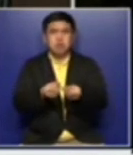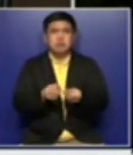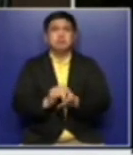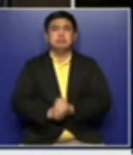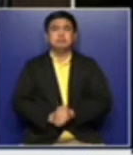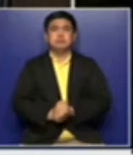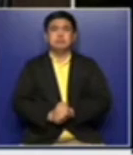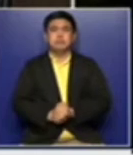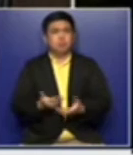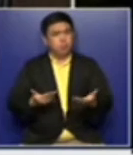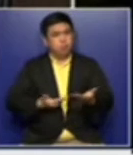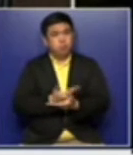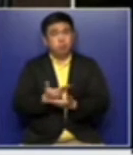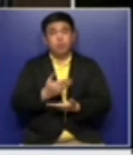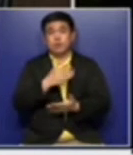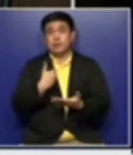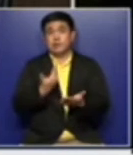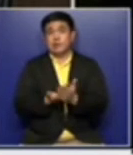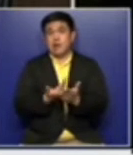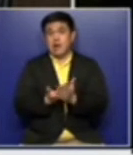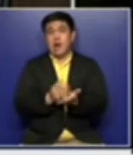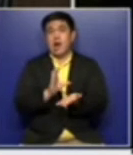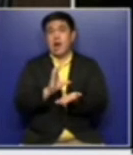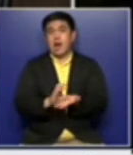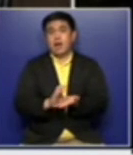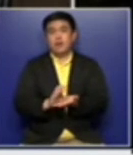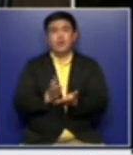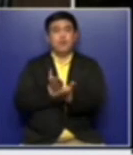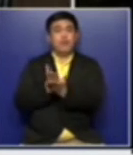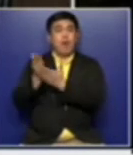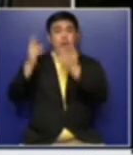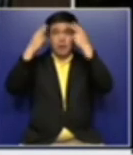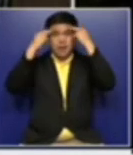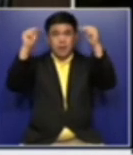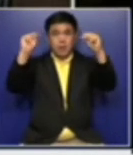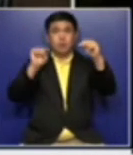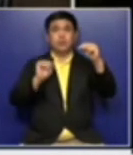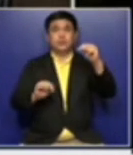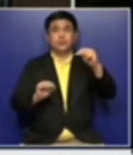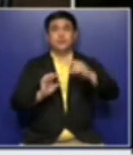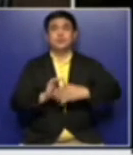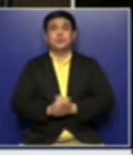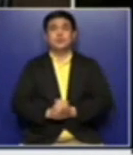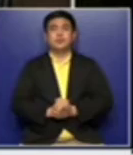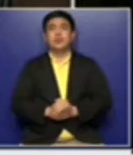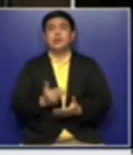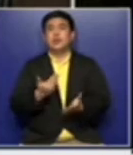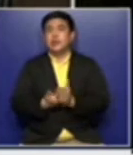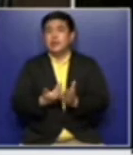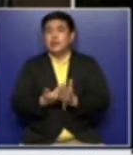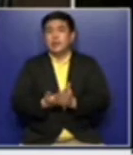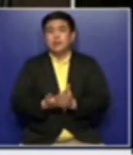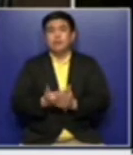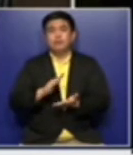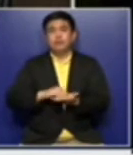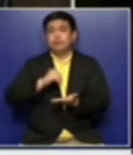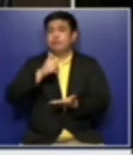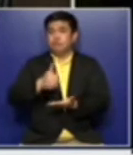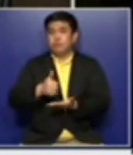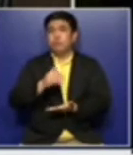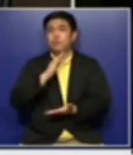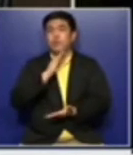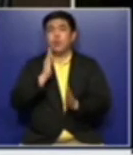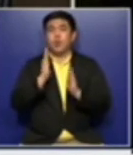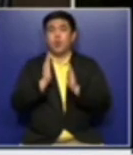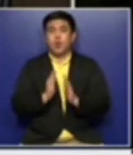และเมื่อมาพิจารณาในงบกลางของสำนักนายกรัฐมนตรีนะครับการตั้งงบประมาณที่จะเยียวยาผู้ประส